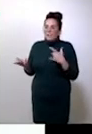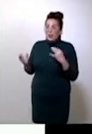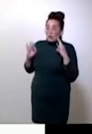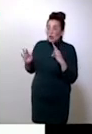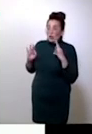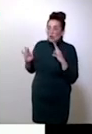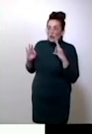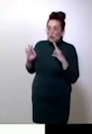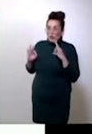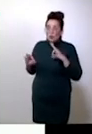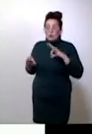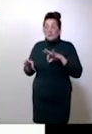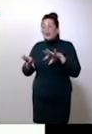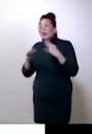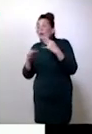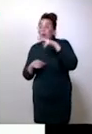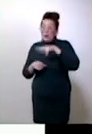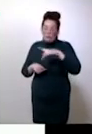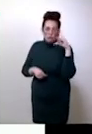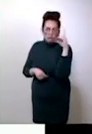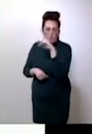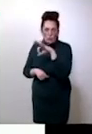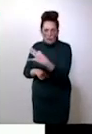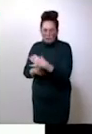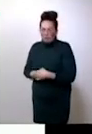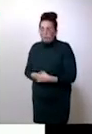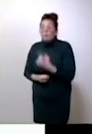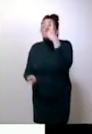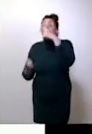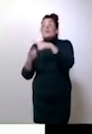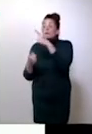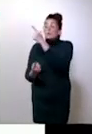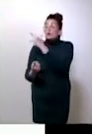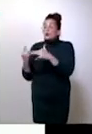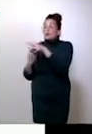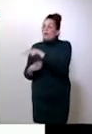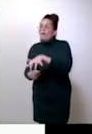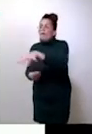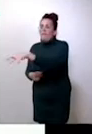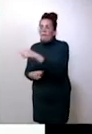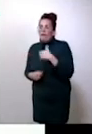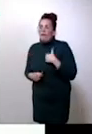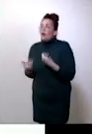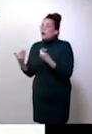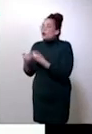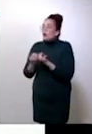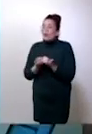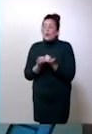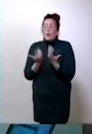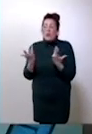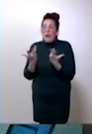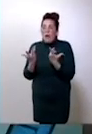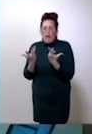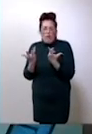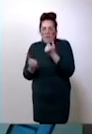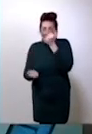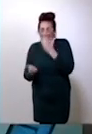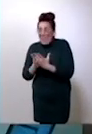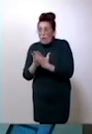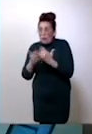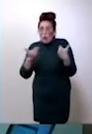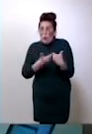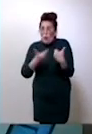se loger. Sur le parc social, on a une demande en logement social qui a augmenté beaucoup plus vite que l'offre